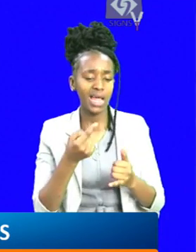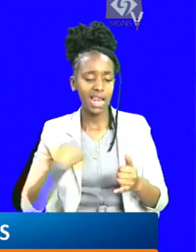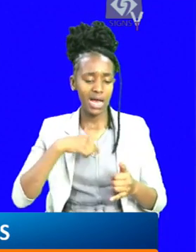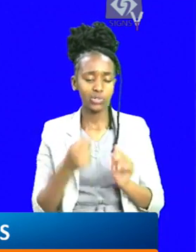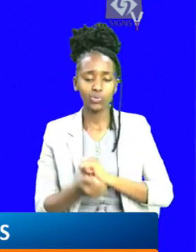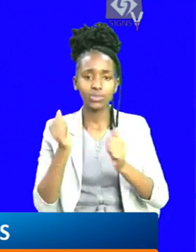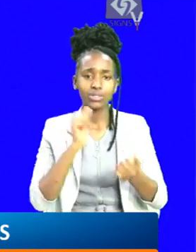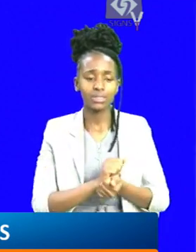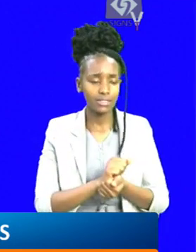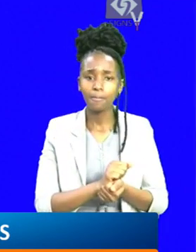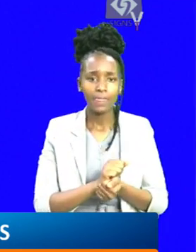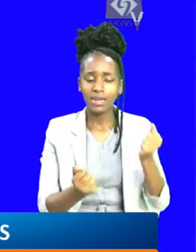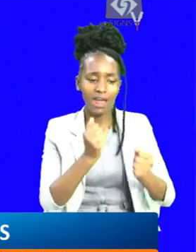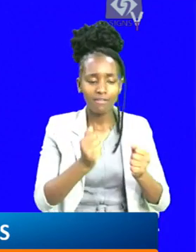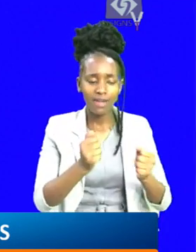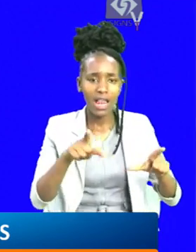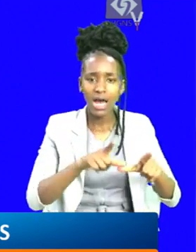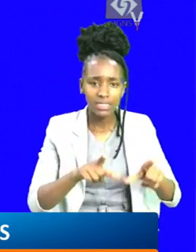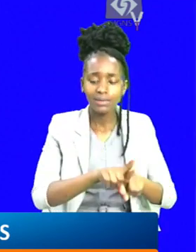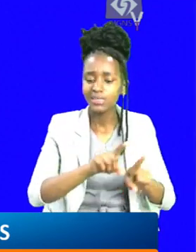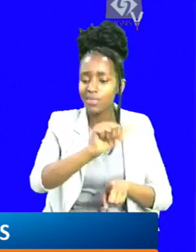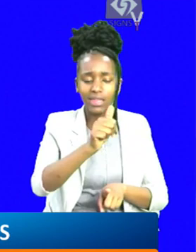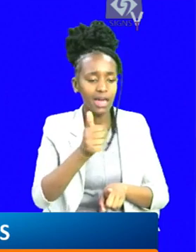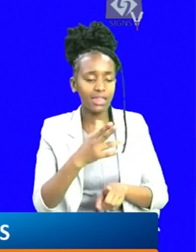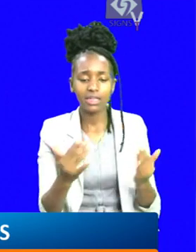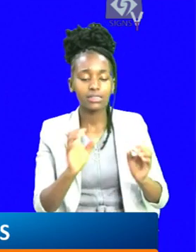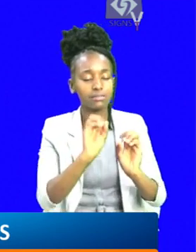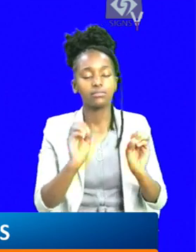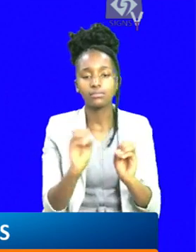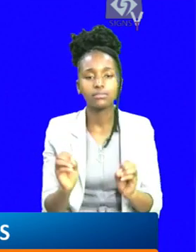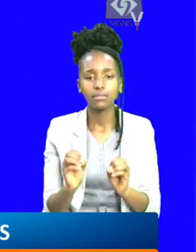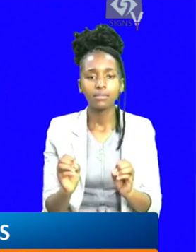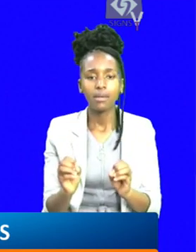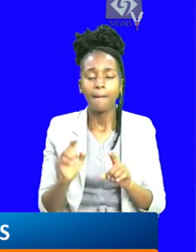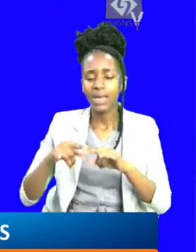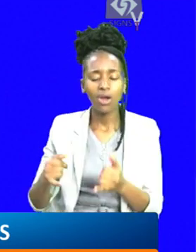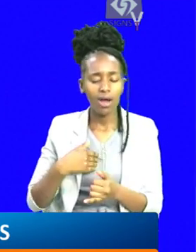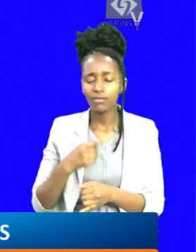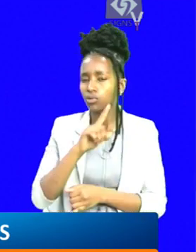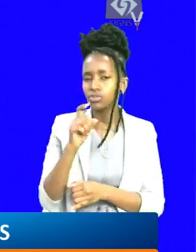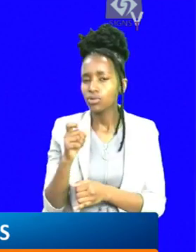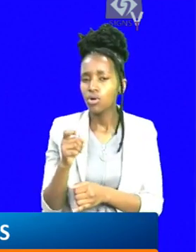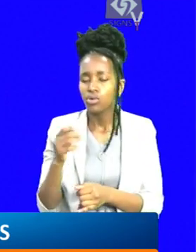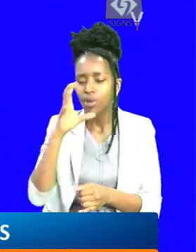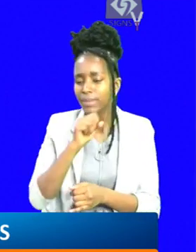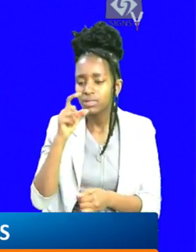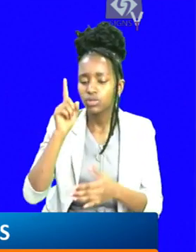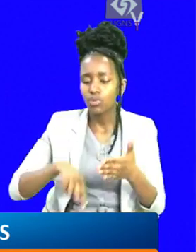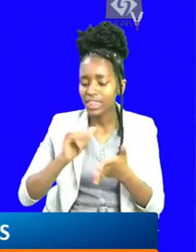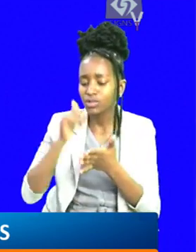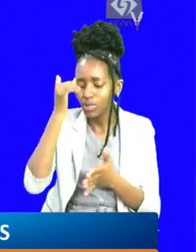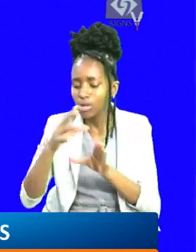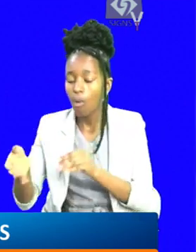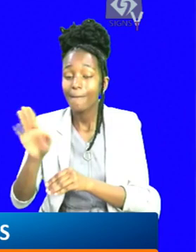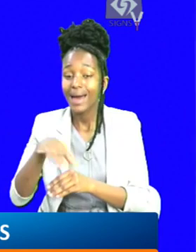an equilibrium where everyone can just do business and create employment. Otherwise, if we don't do that, then we all go home. Isi time